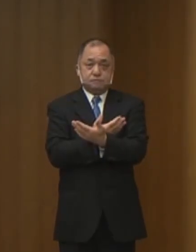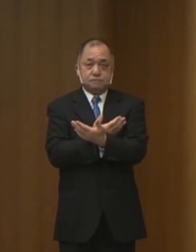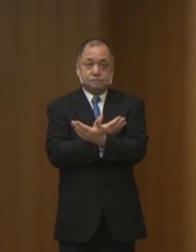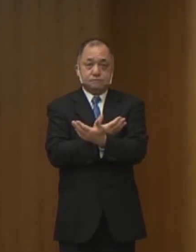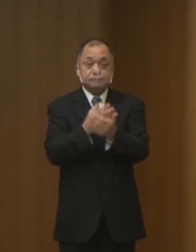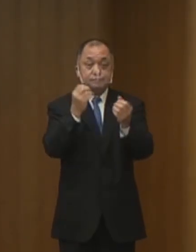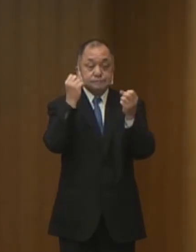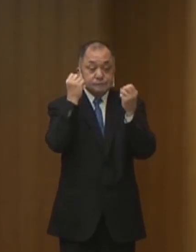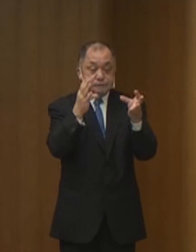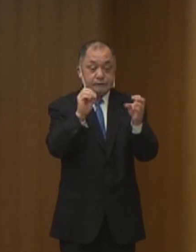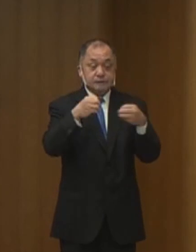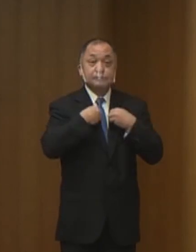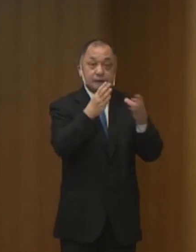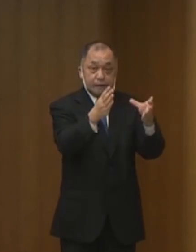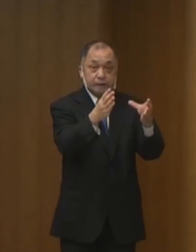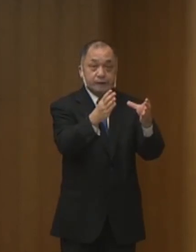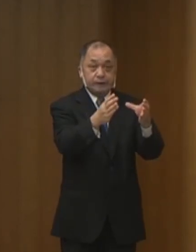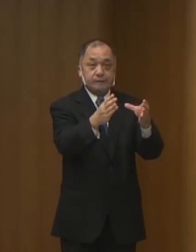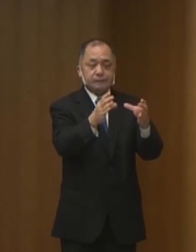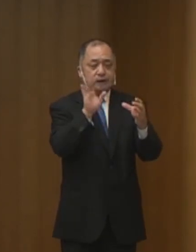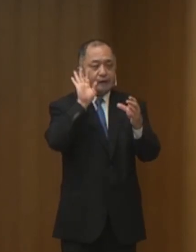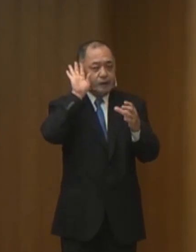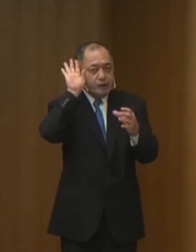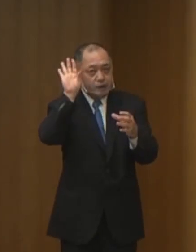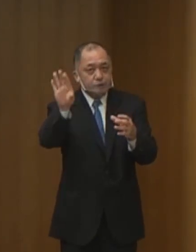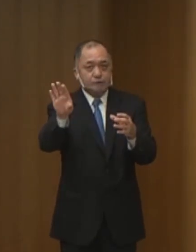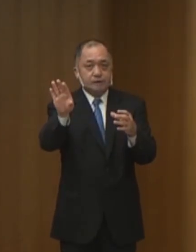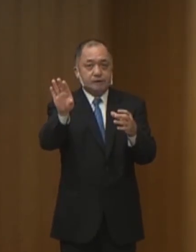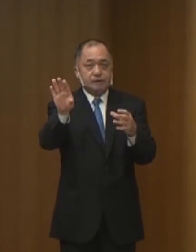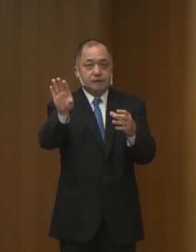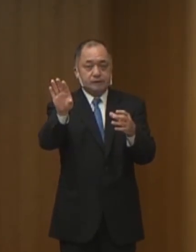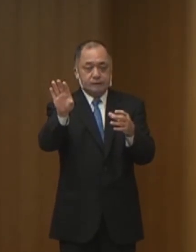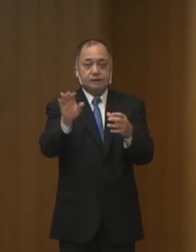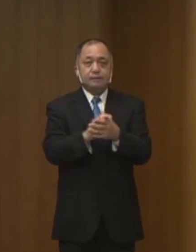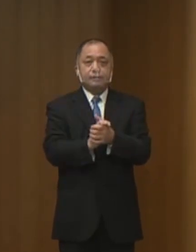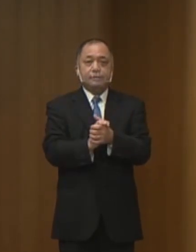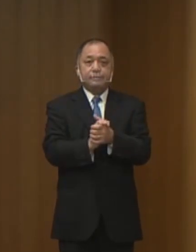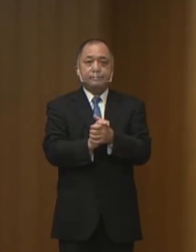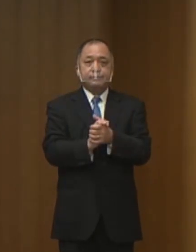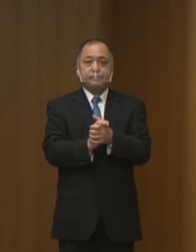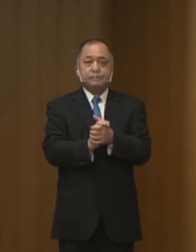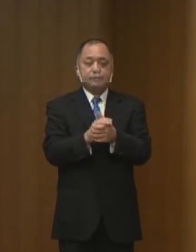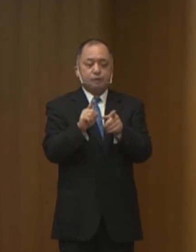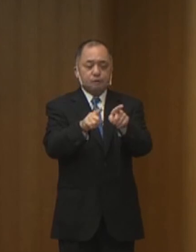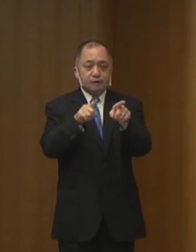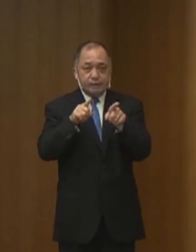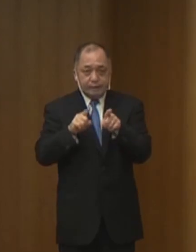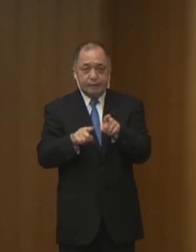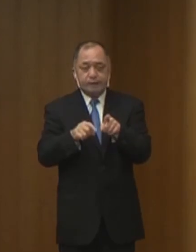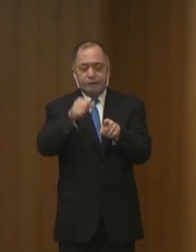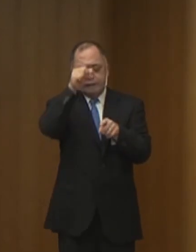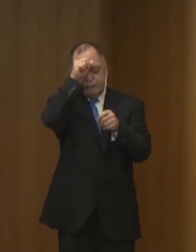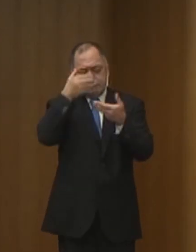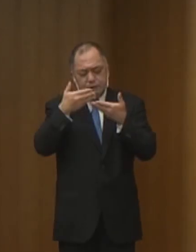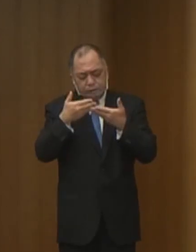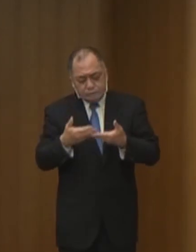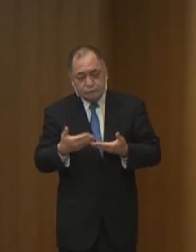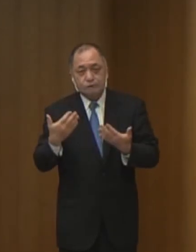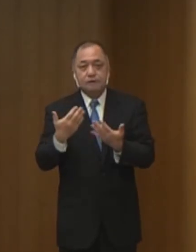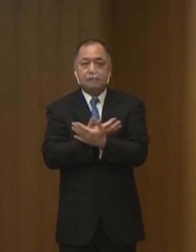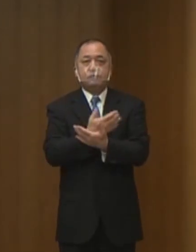認がされた後に、病状がその後に悪化をされてですね、その重症化をしていくという状